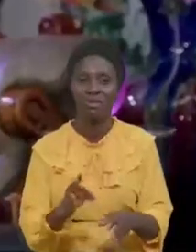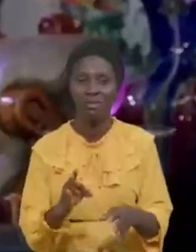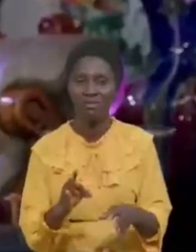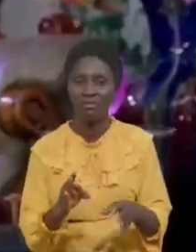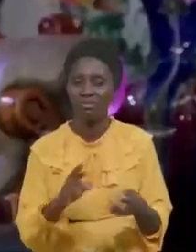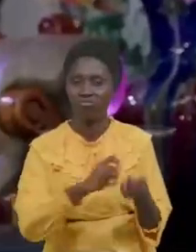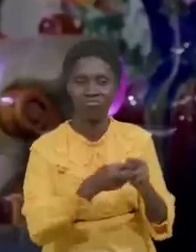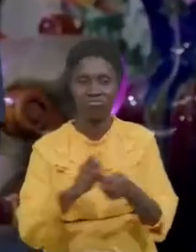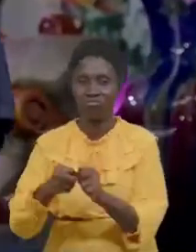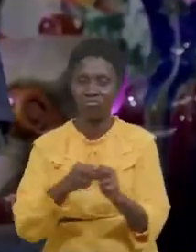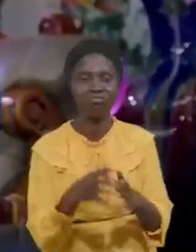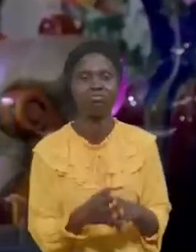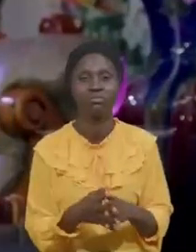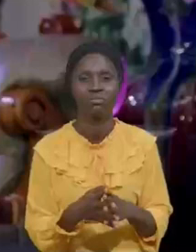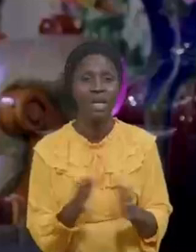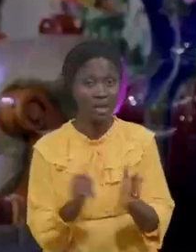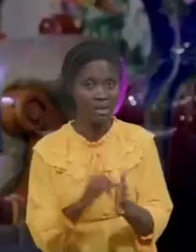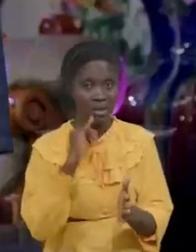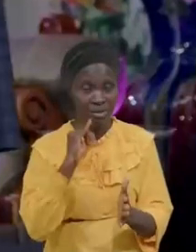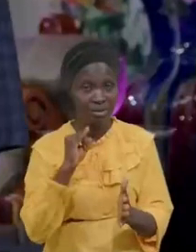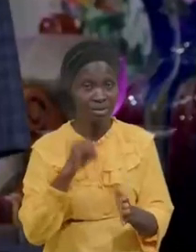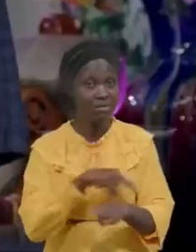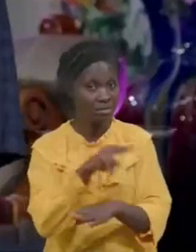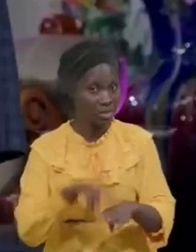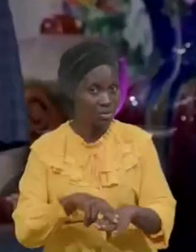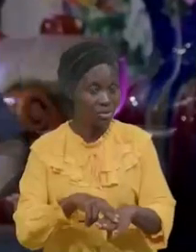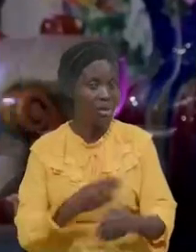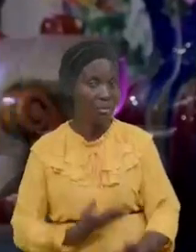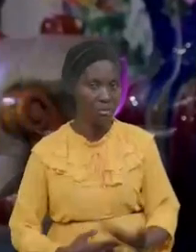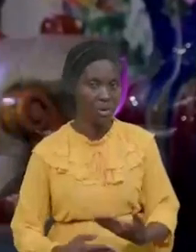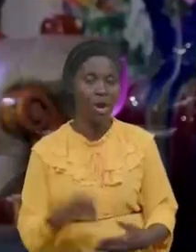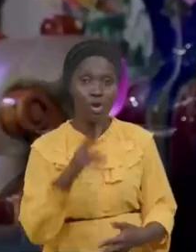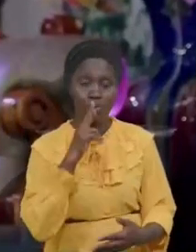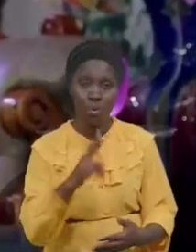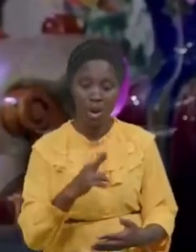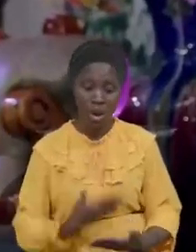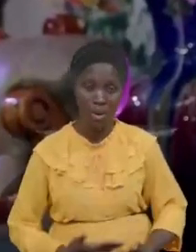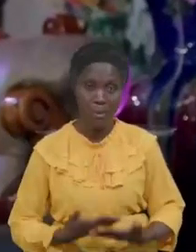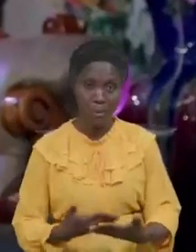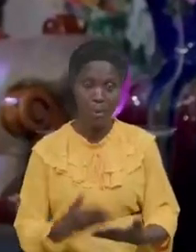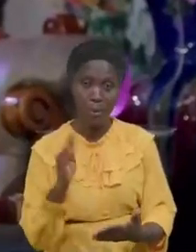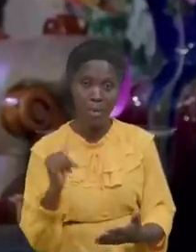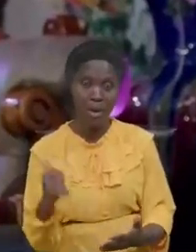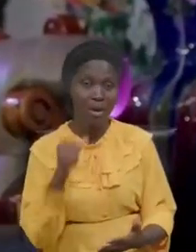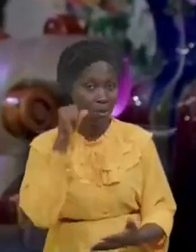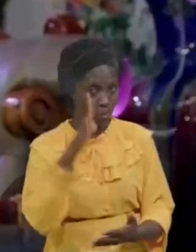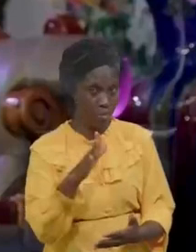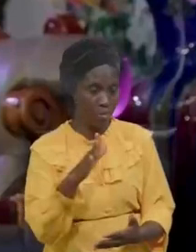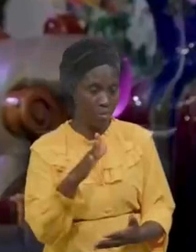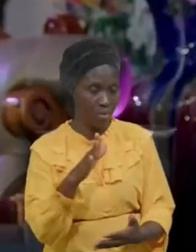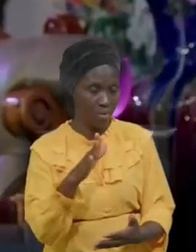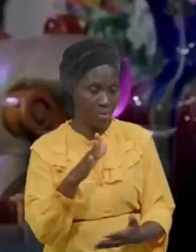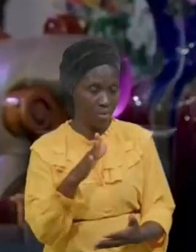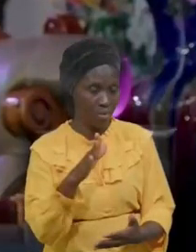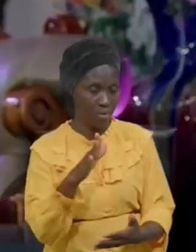naissance naturelle. Vous êtes né d'une femme. Et l'homme ou la femme,